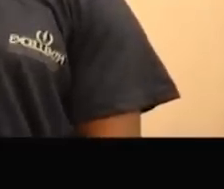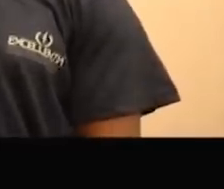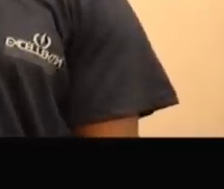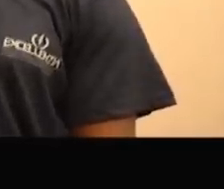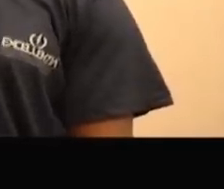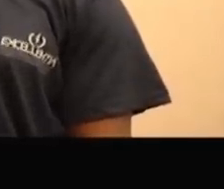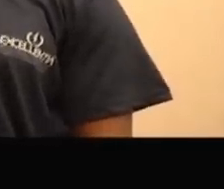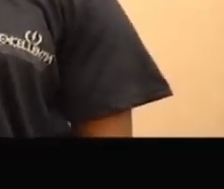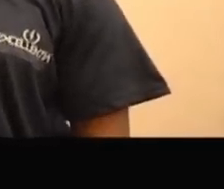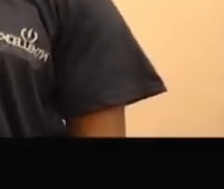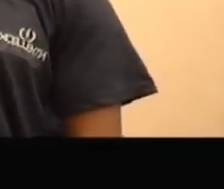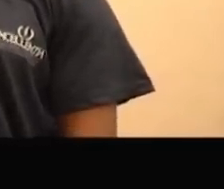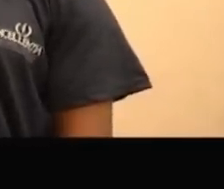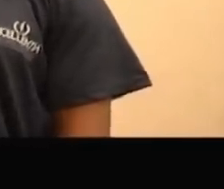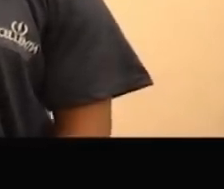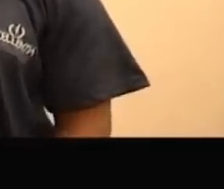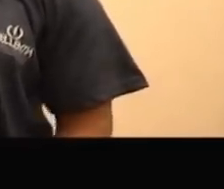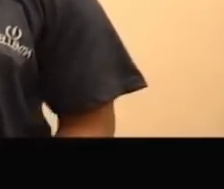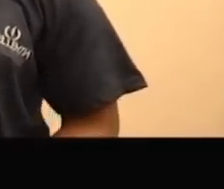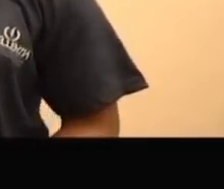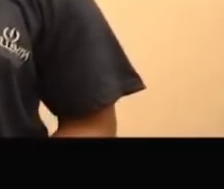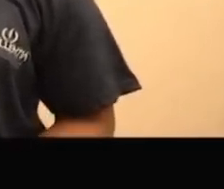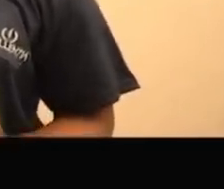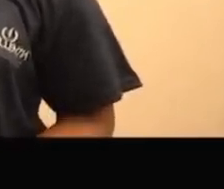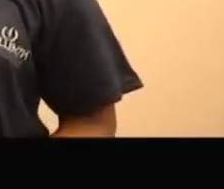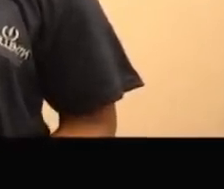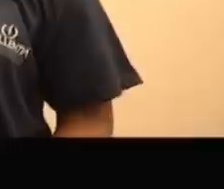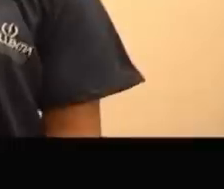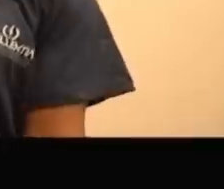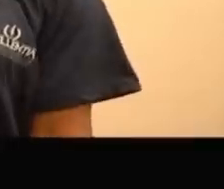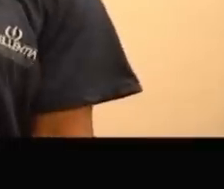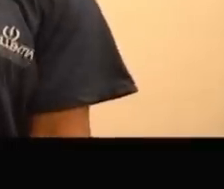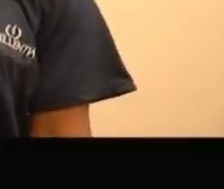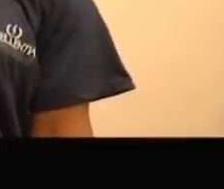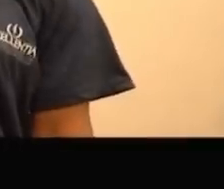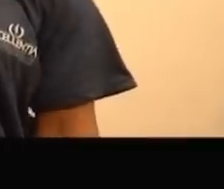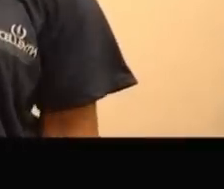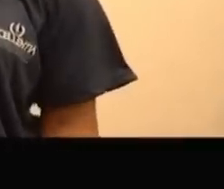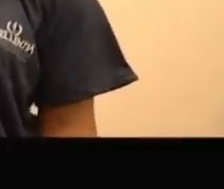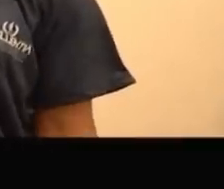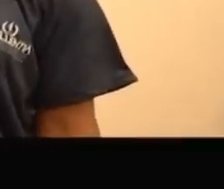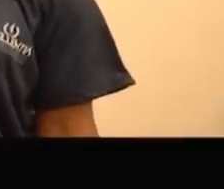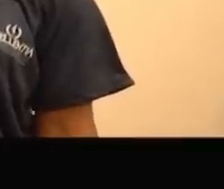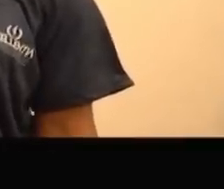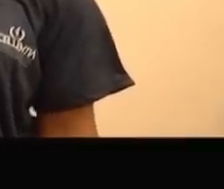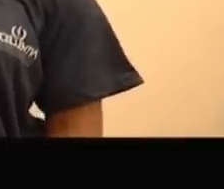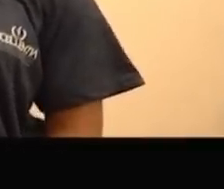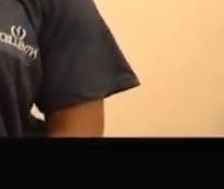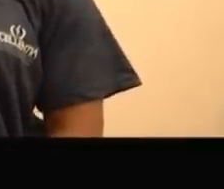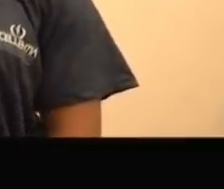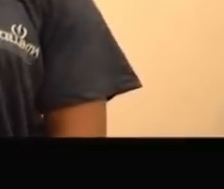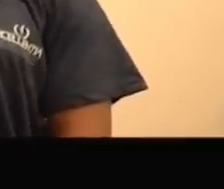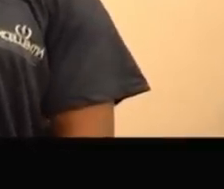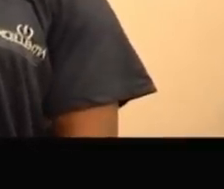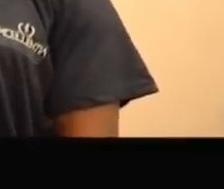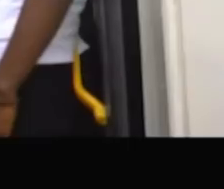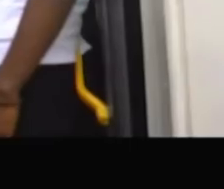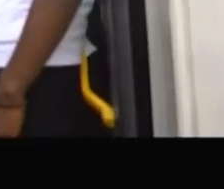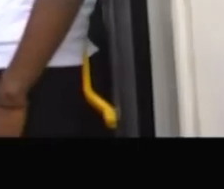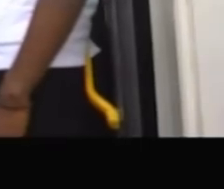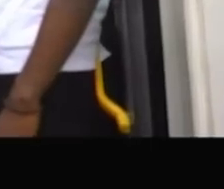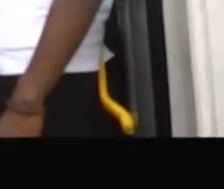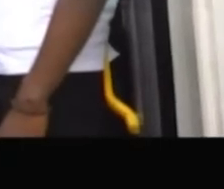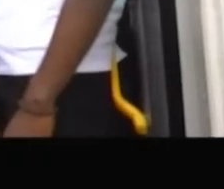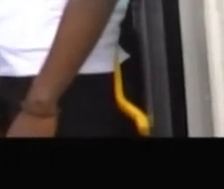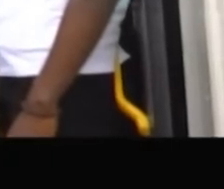j'ai prié Dieu pour qu'il puisse me faire sortir de la pauvreté, parce que chez nous, nous sommes dans la famille pauvre, c'est